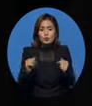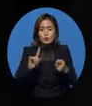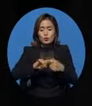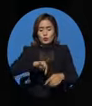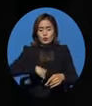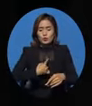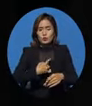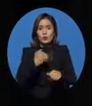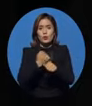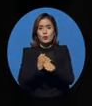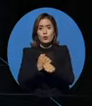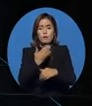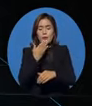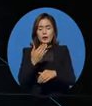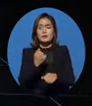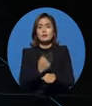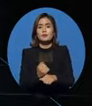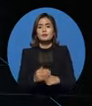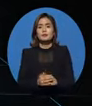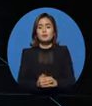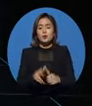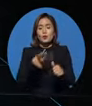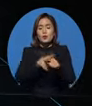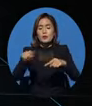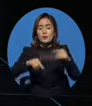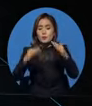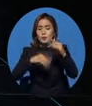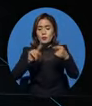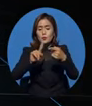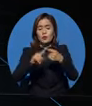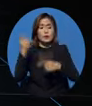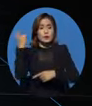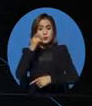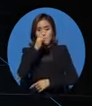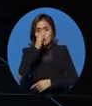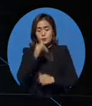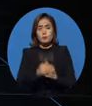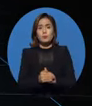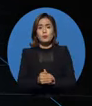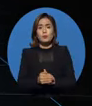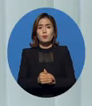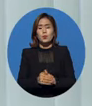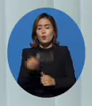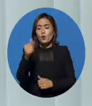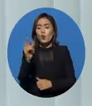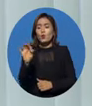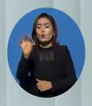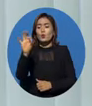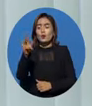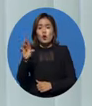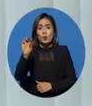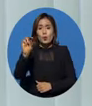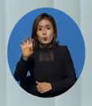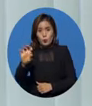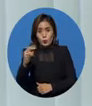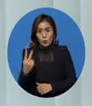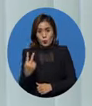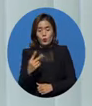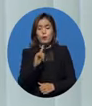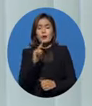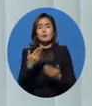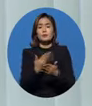해설 평가에 가시도 로 이루어져 있습니다 후보들의 정책과 공약에 대해 듣고 있습니다 다음 홍영표 버 역시 1분 30초 내로